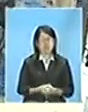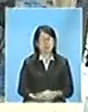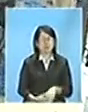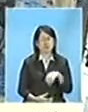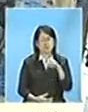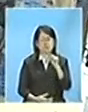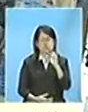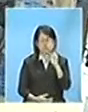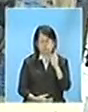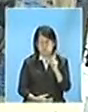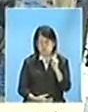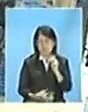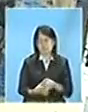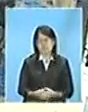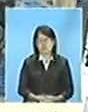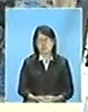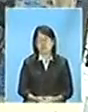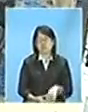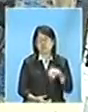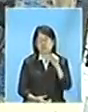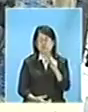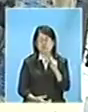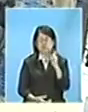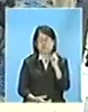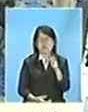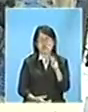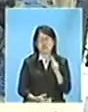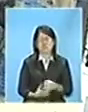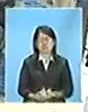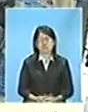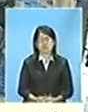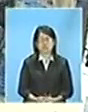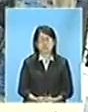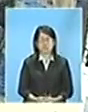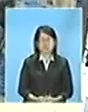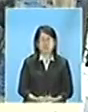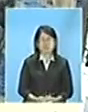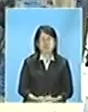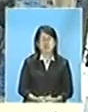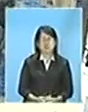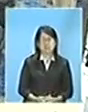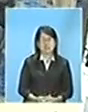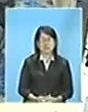ฒิโชตนายสุธรรมพันธุศักดิ์